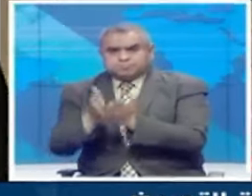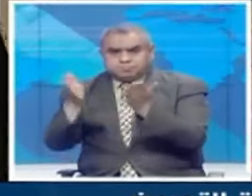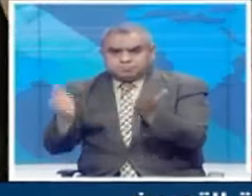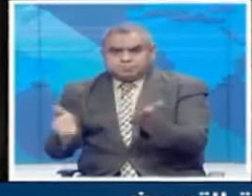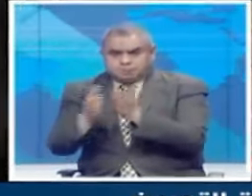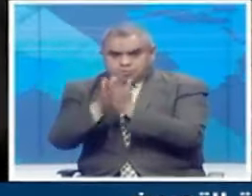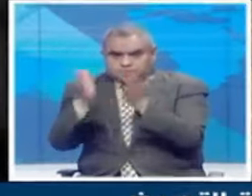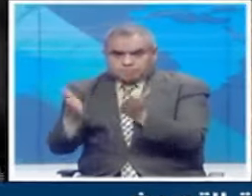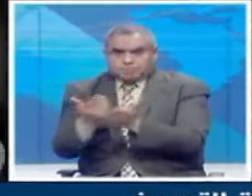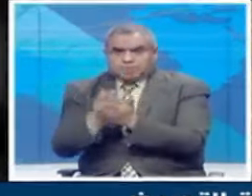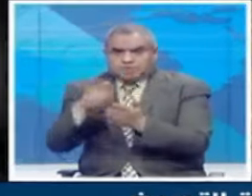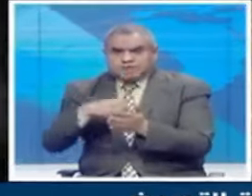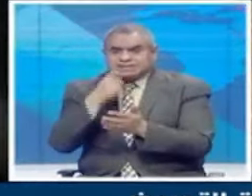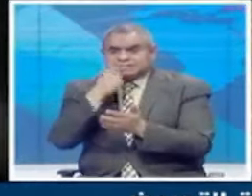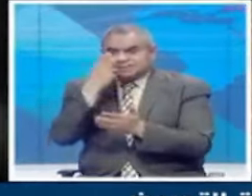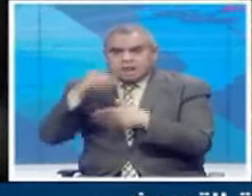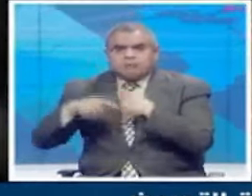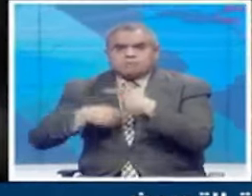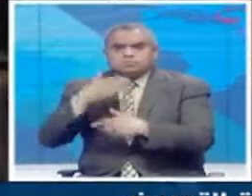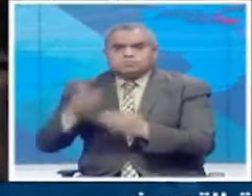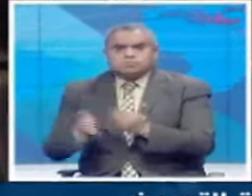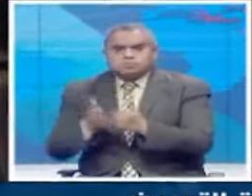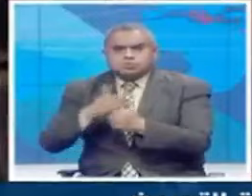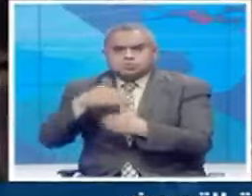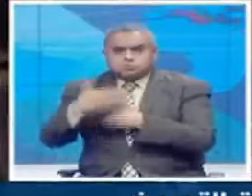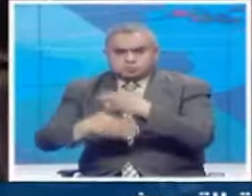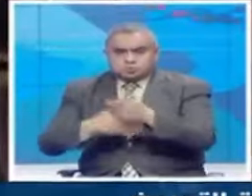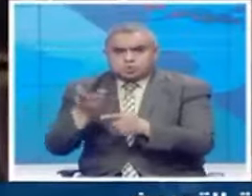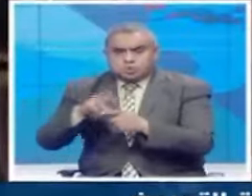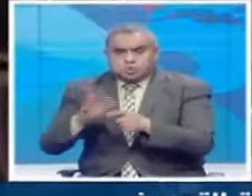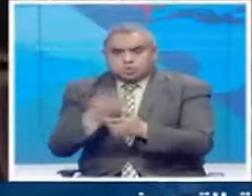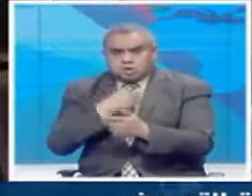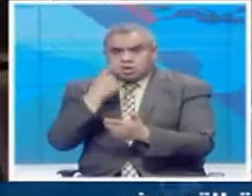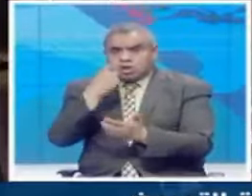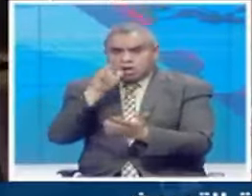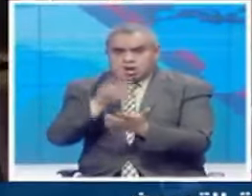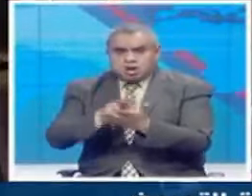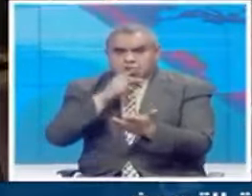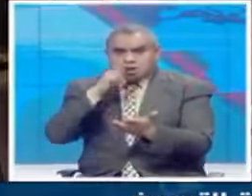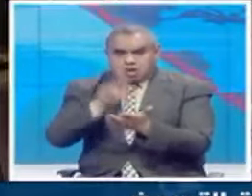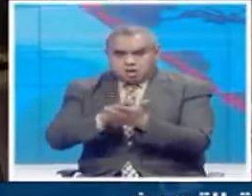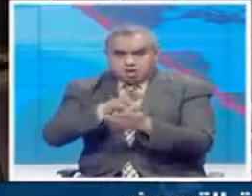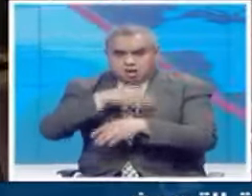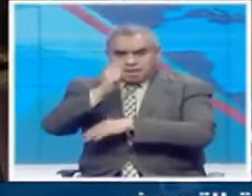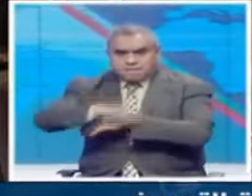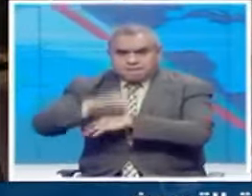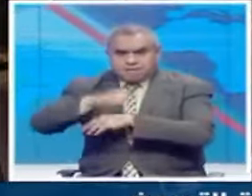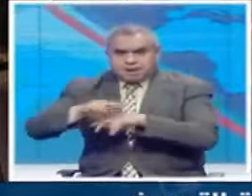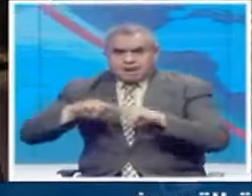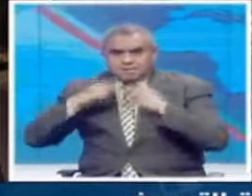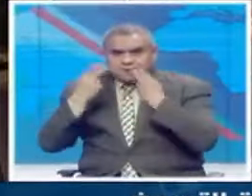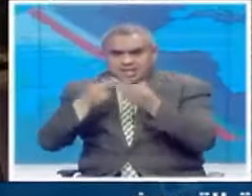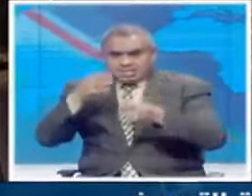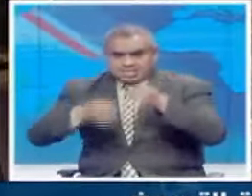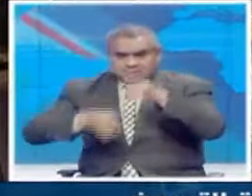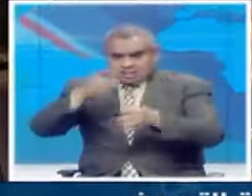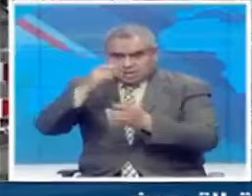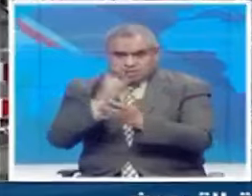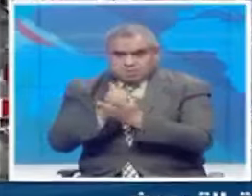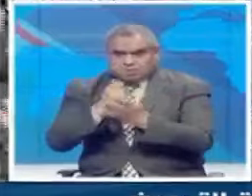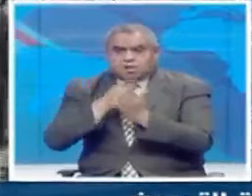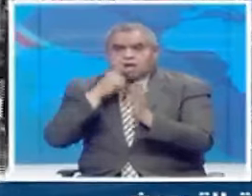قد يستغرق سنوات. يشار أيضا إلى أن القرارات الصادرة عن محكمة العدل الدولية ملزمة